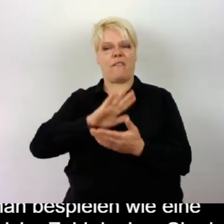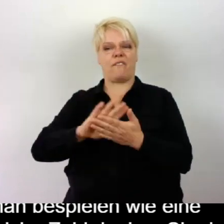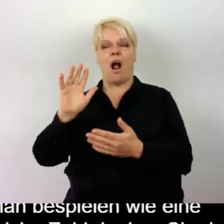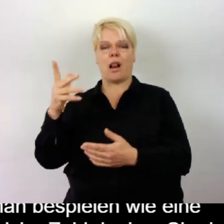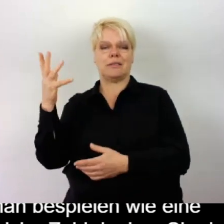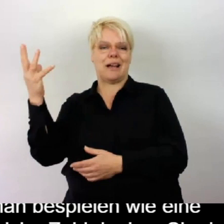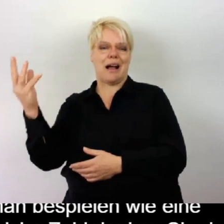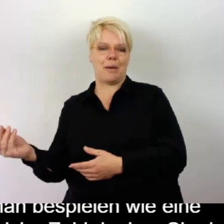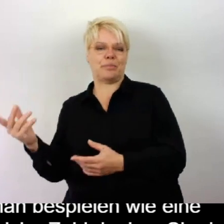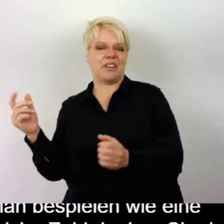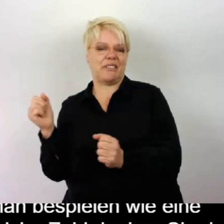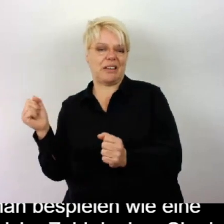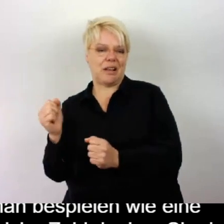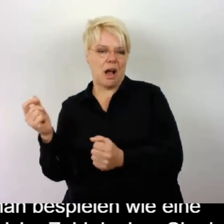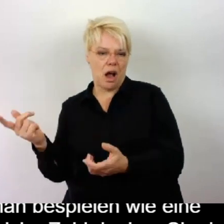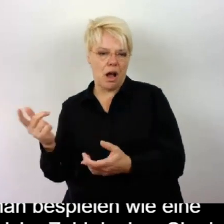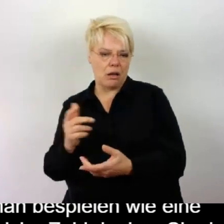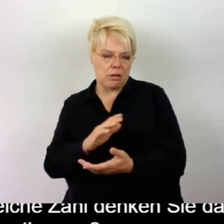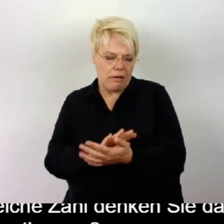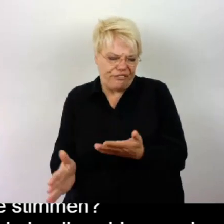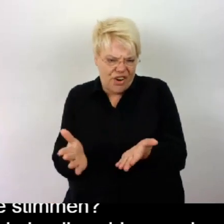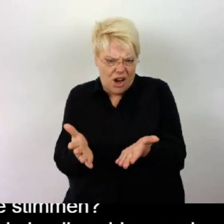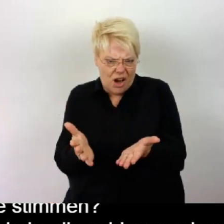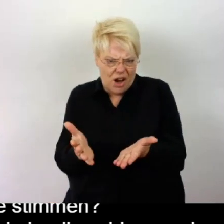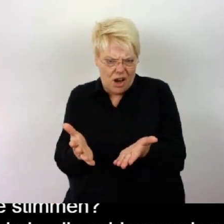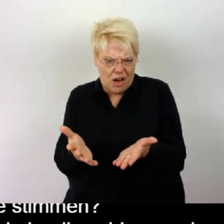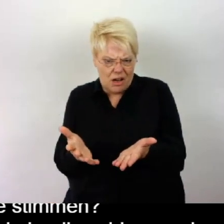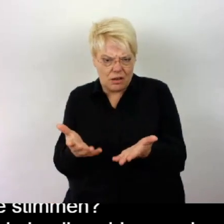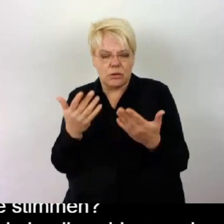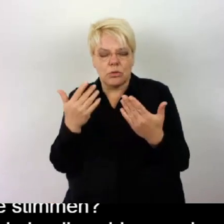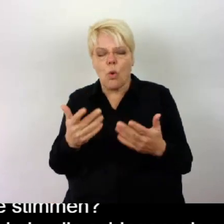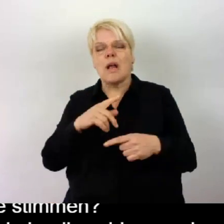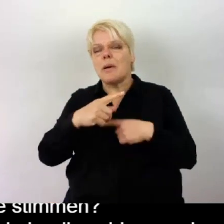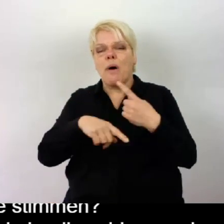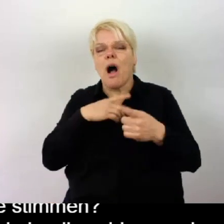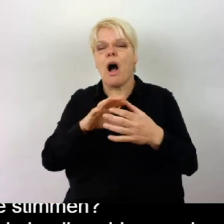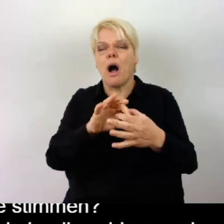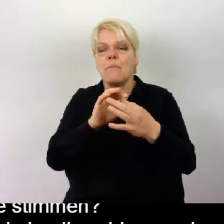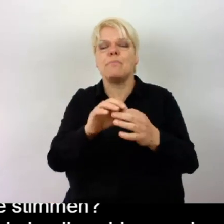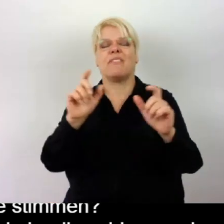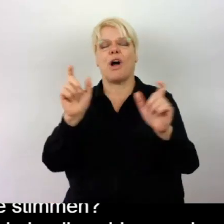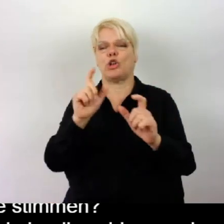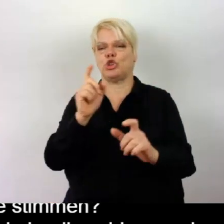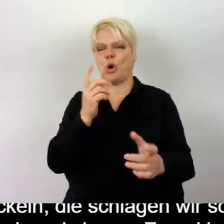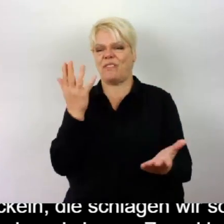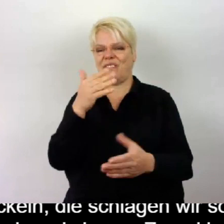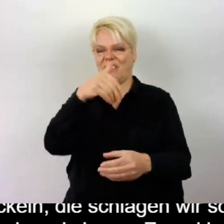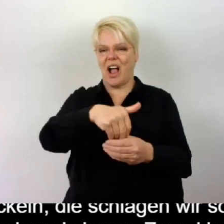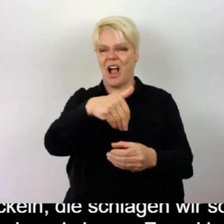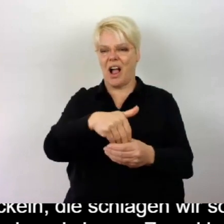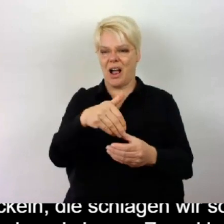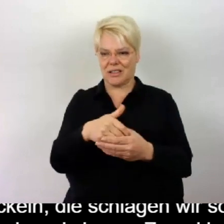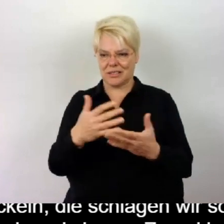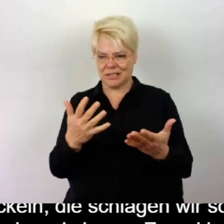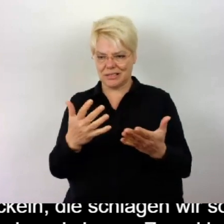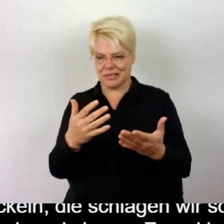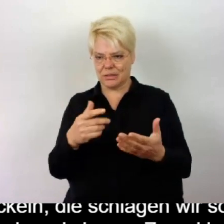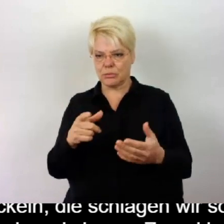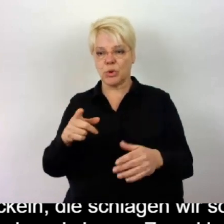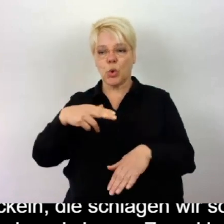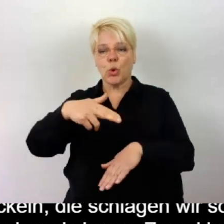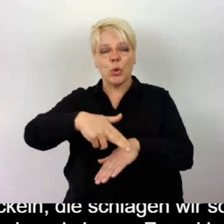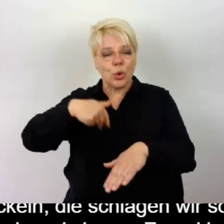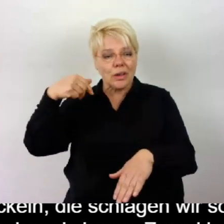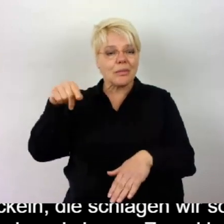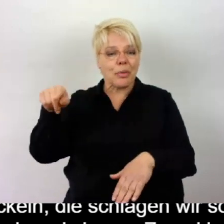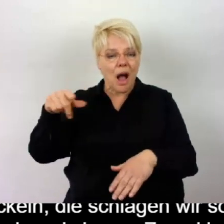sich auch mit großen Abständen gut denken kann. Das muss man im Einzelfall Konzept entwickeln und dann gestalten. Ich habe mit den Zuständigen auch schon gesprochen, die arbeiten alle